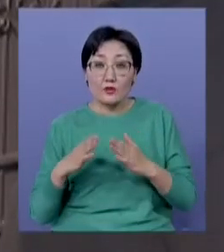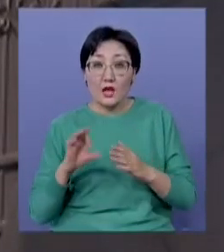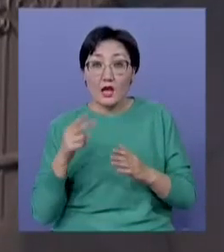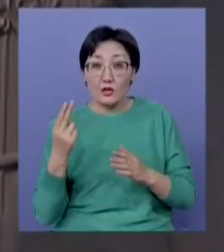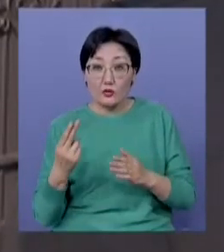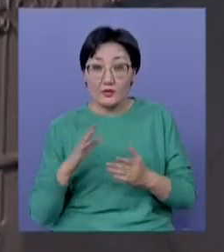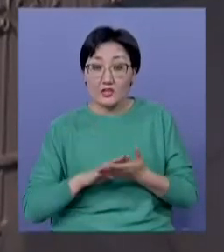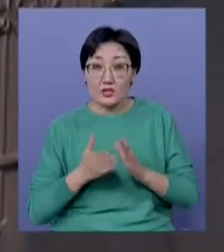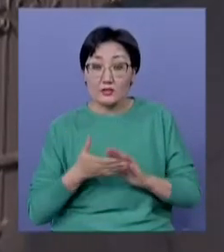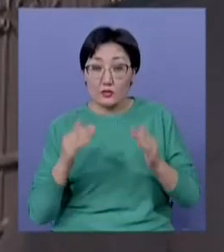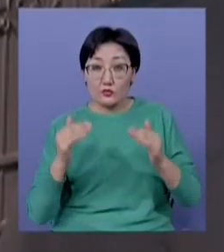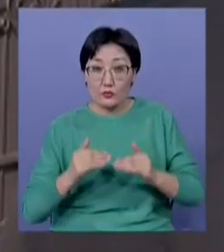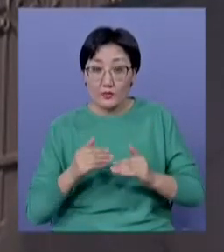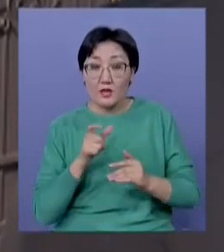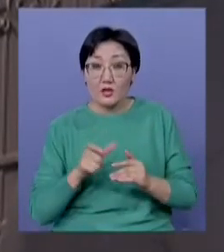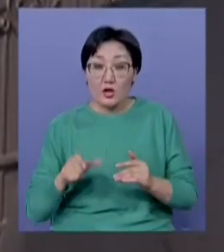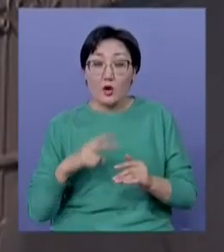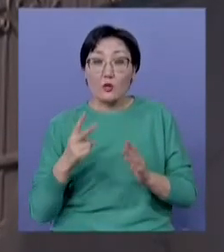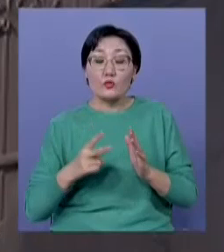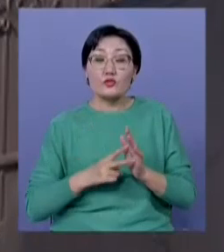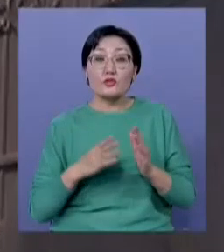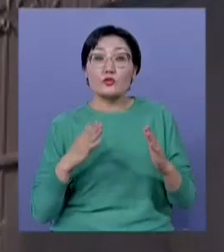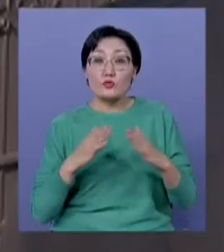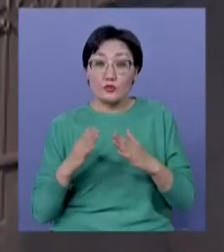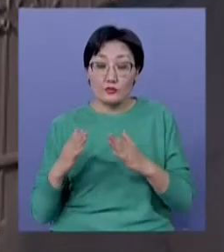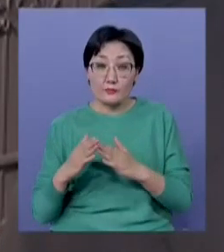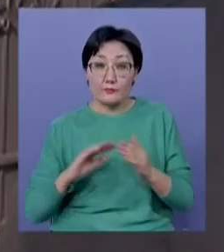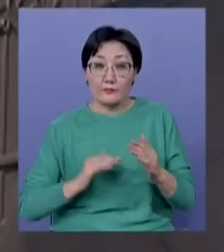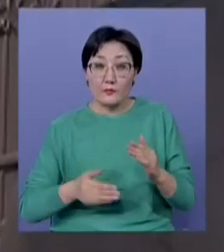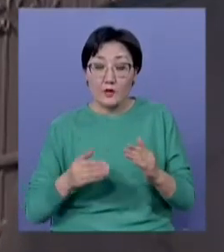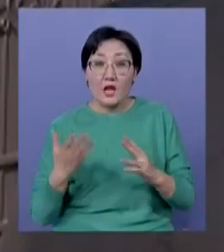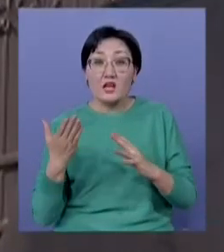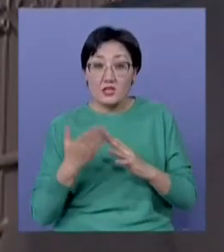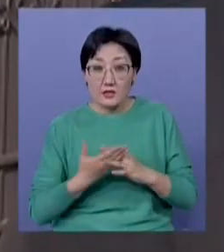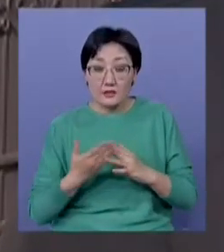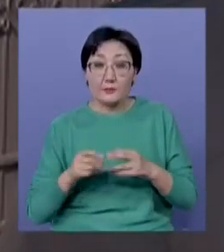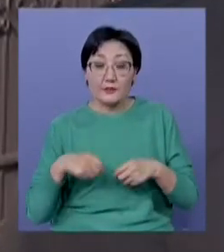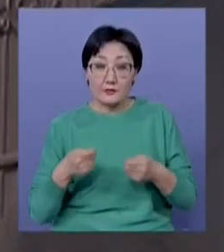әлеуметтік жағдай төмен кісілерге 17 үйге тағы да жеңілдік беріп отыр.